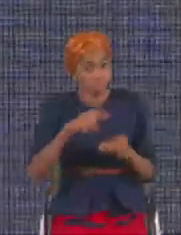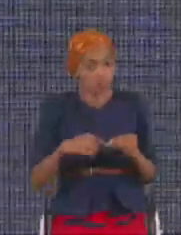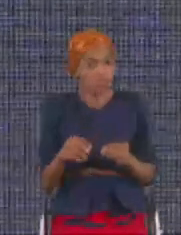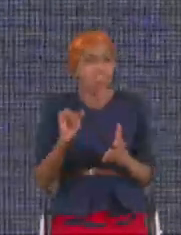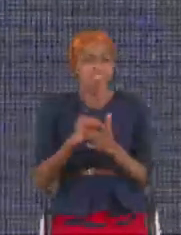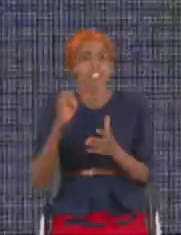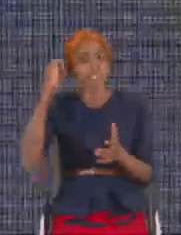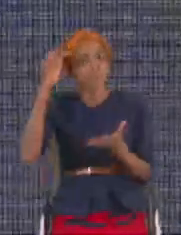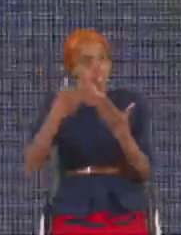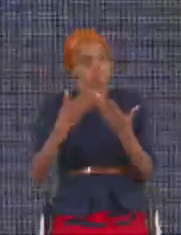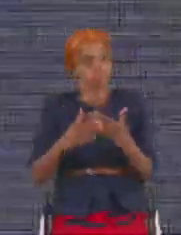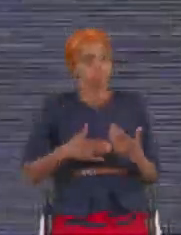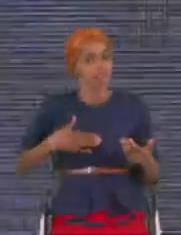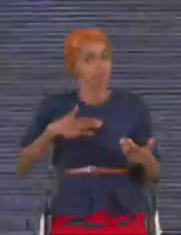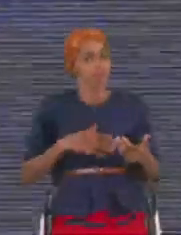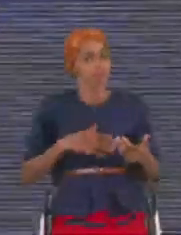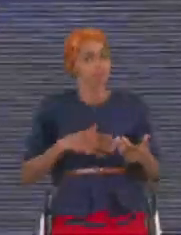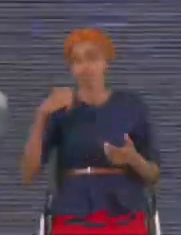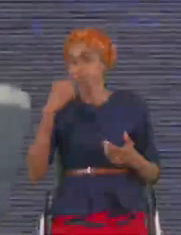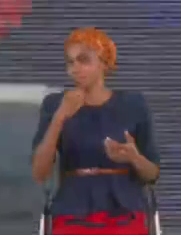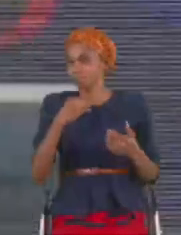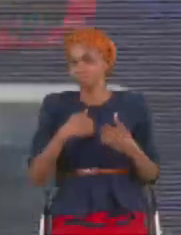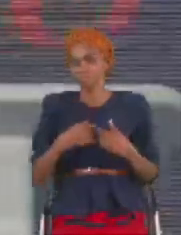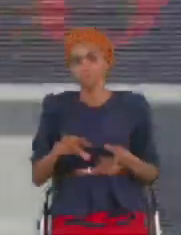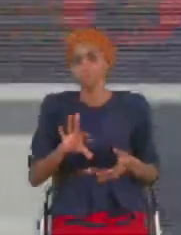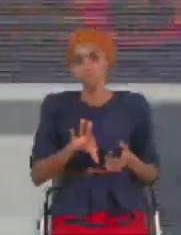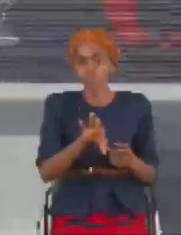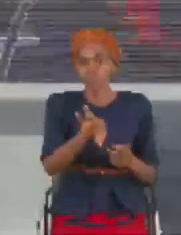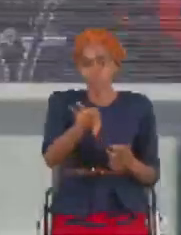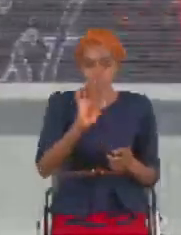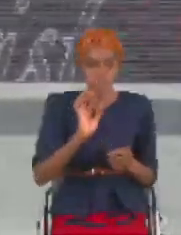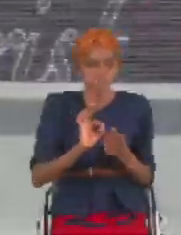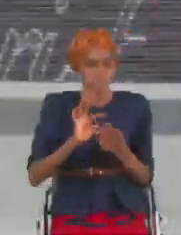plaire à celui qui l'a enrôlé